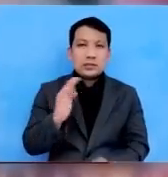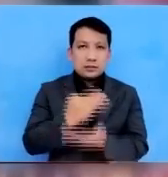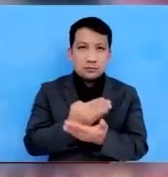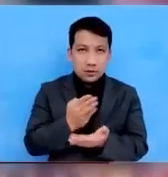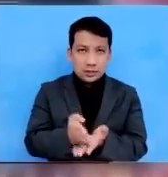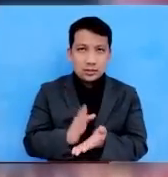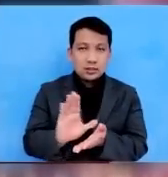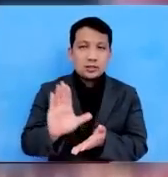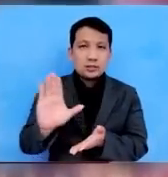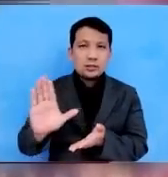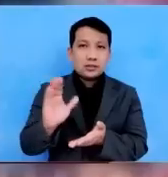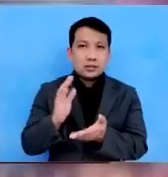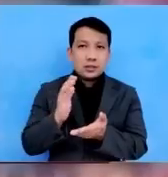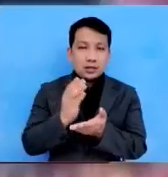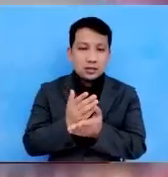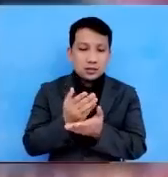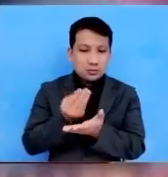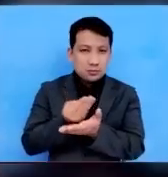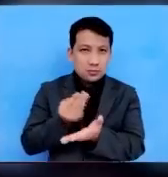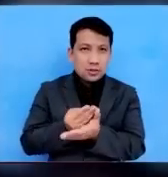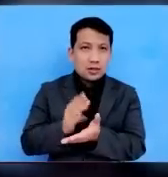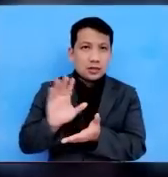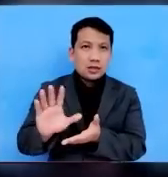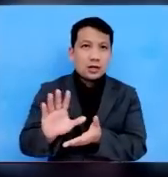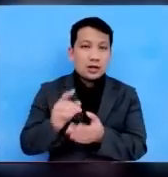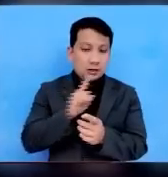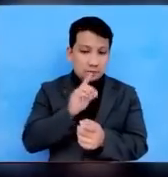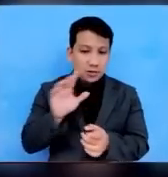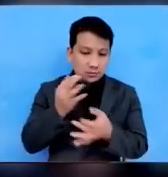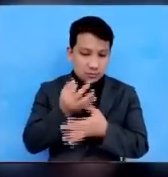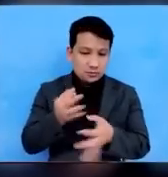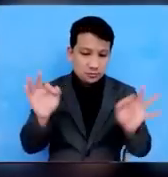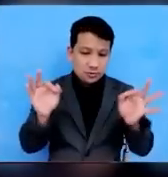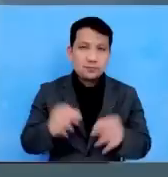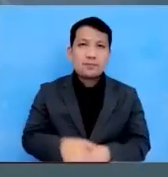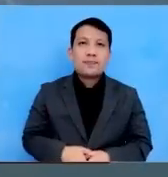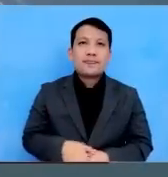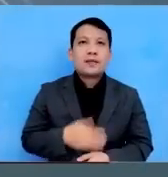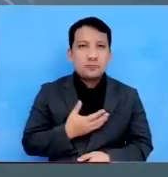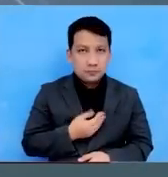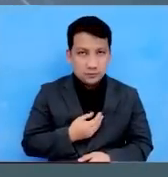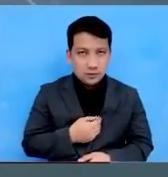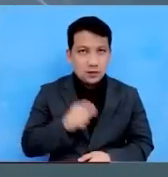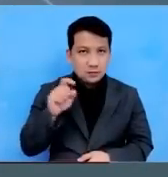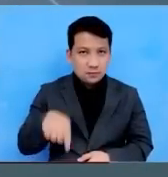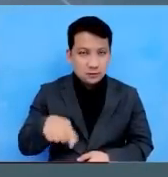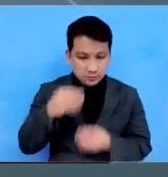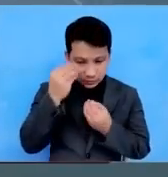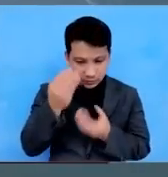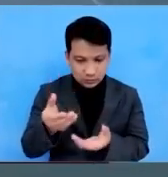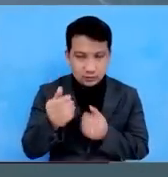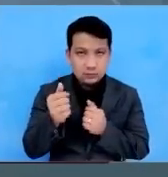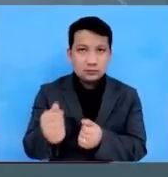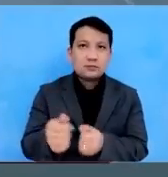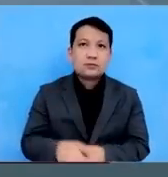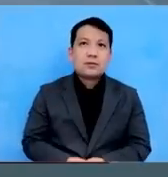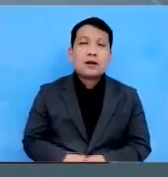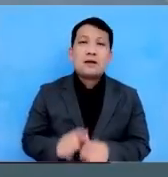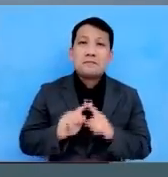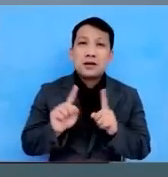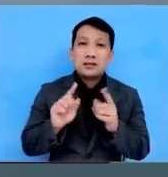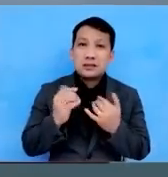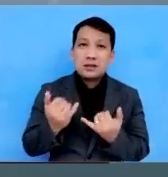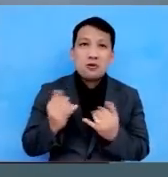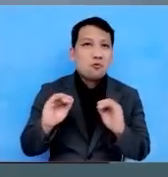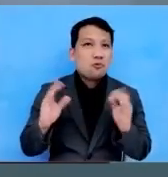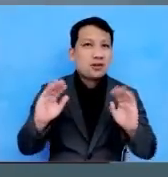po ay kalayaan at ang sa takot din nila ay dapat nilang gawin. Hanggang ngayon, wala pa rin malinaw na motibo